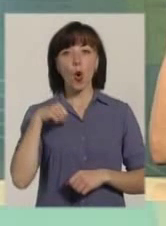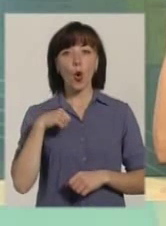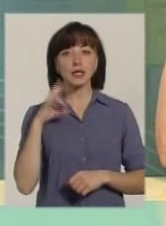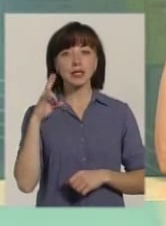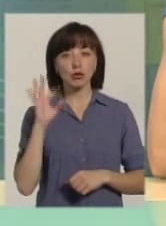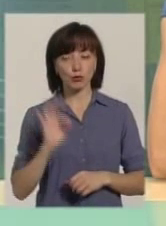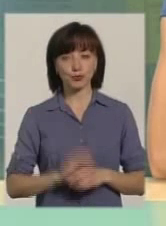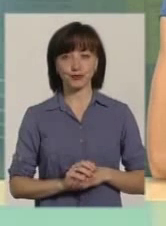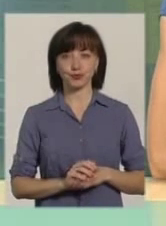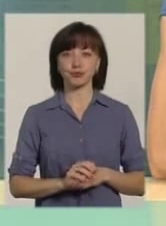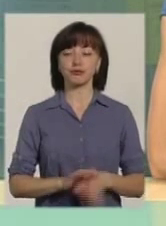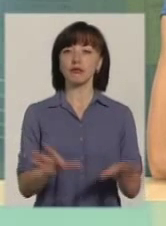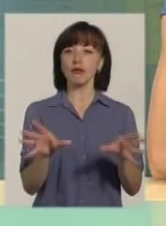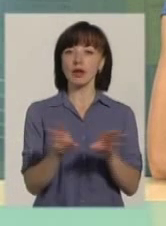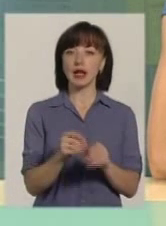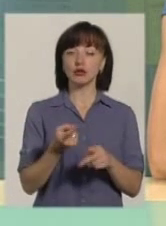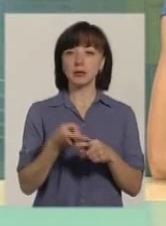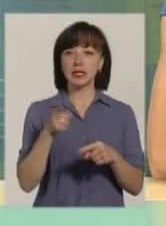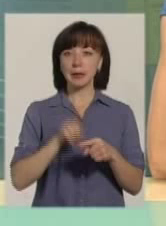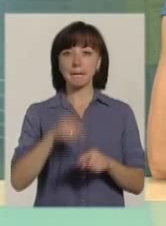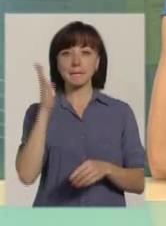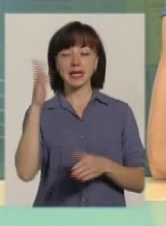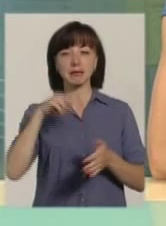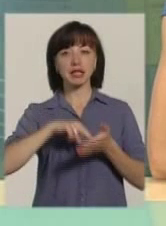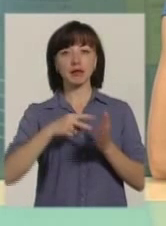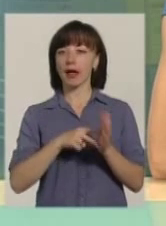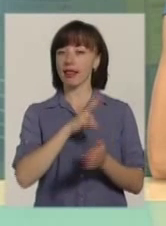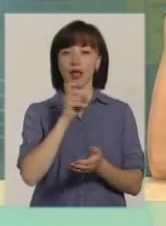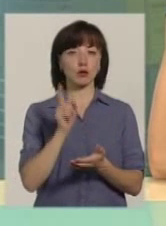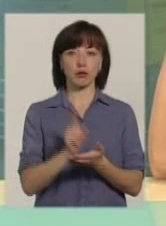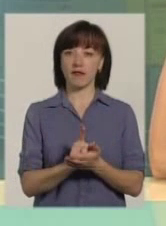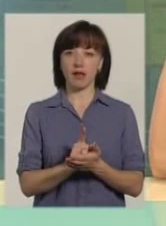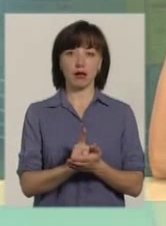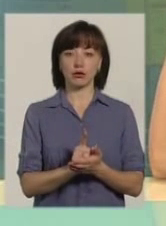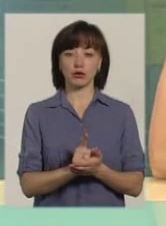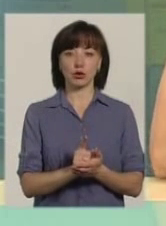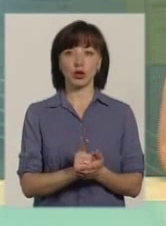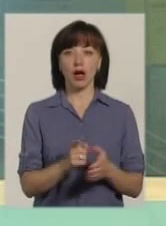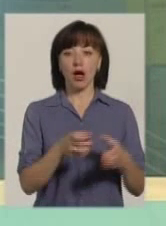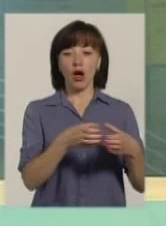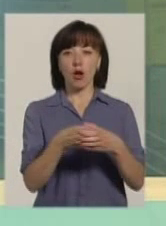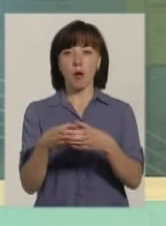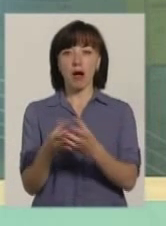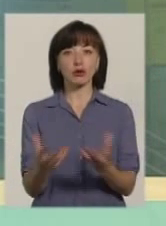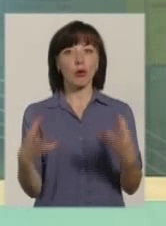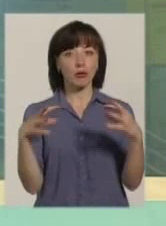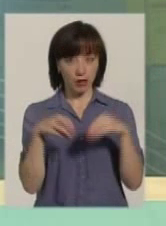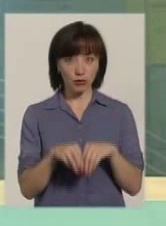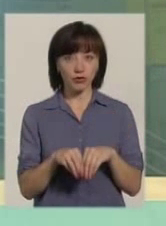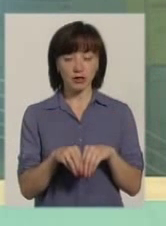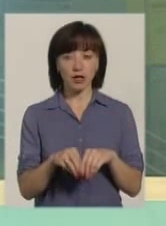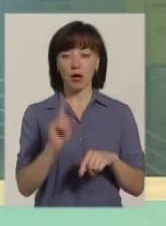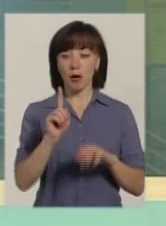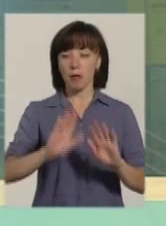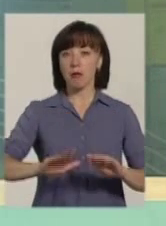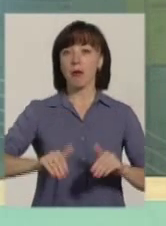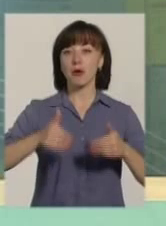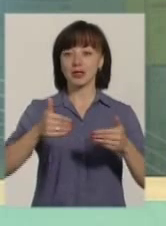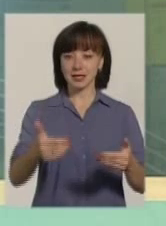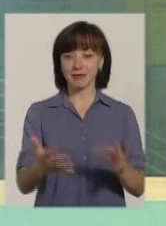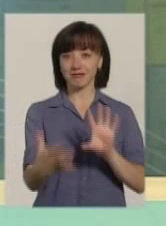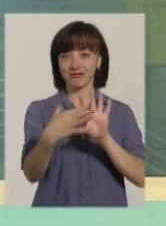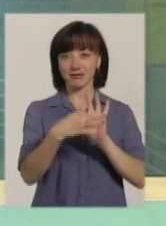тим, Михайло Васильович, перспективні плани не зобов'язують громади об'єднуватися. Ми вже згадали, що та пропозиція руки і